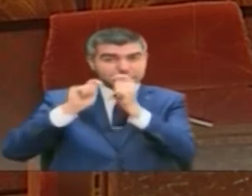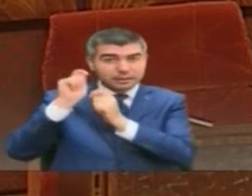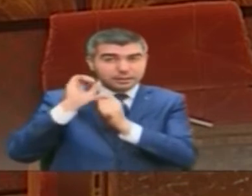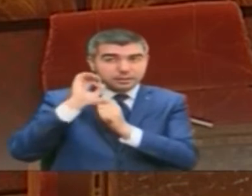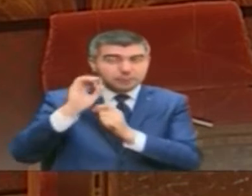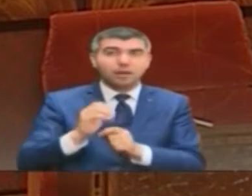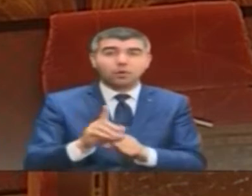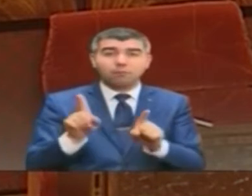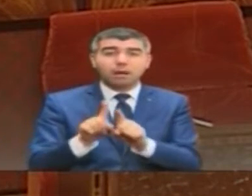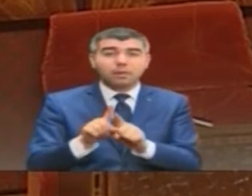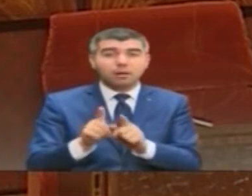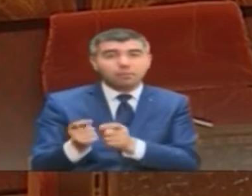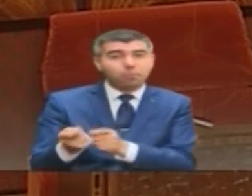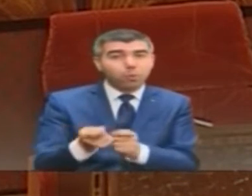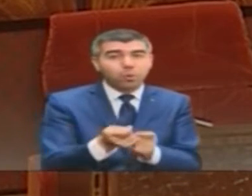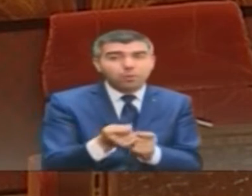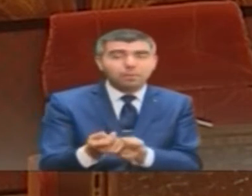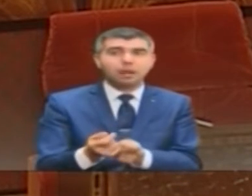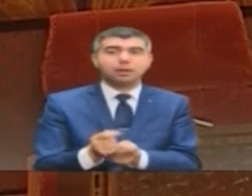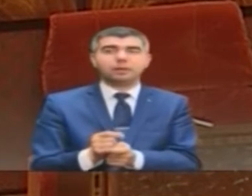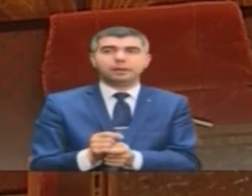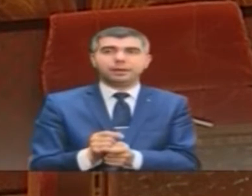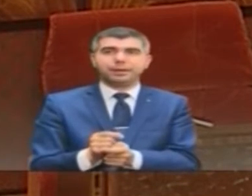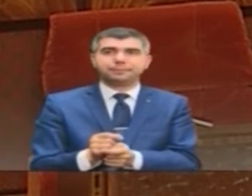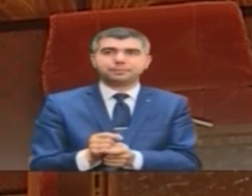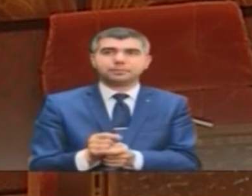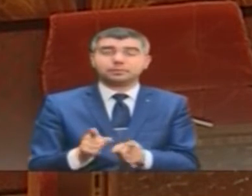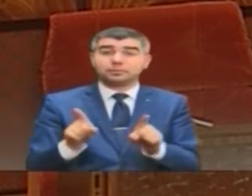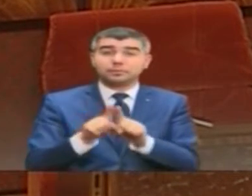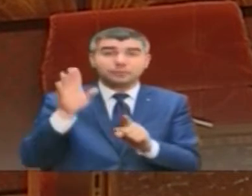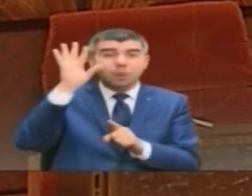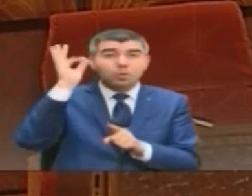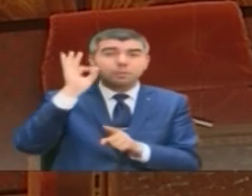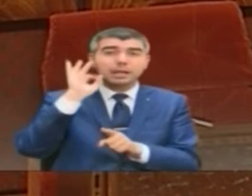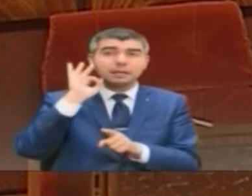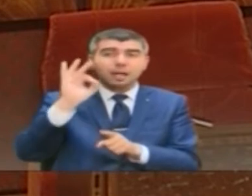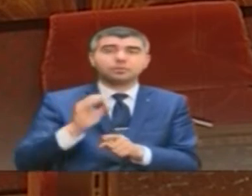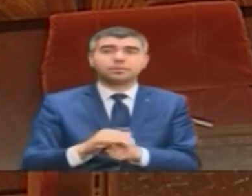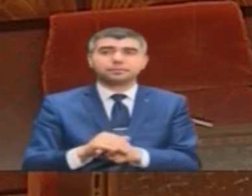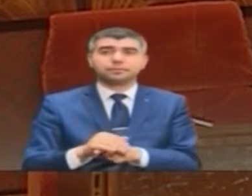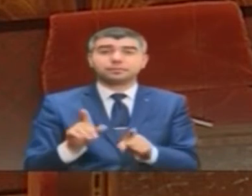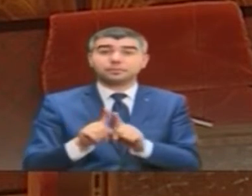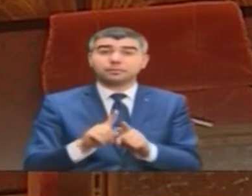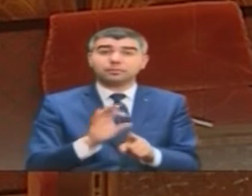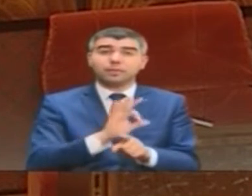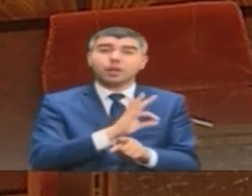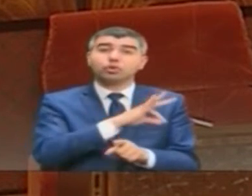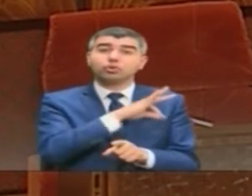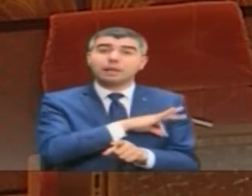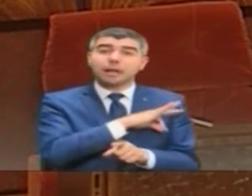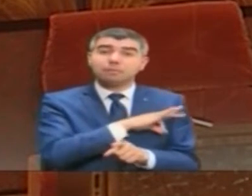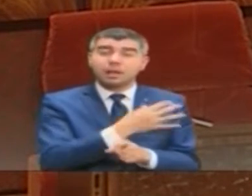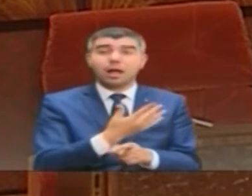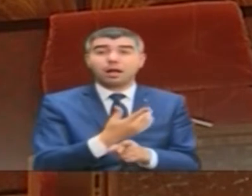احتواء هذه الحرائق سواء على مستوى مصالح ديال المندوبيه او على مستوى الدرك الملكي الوقايه